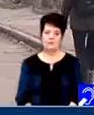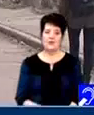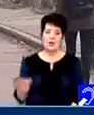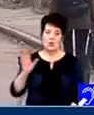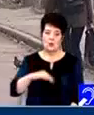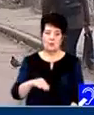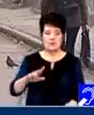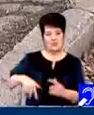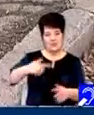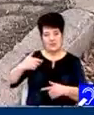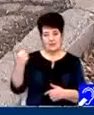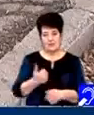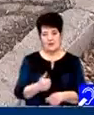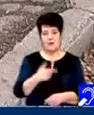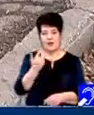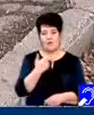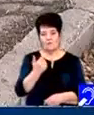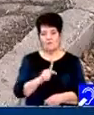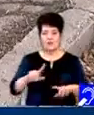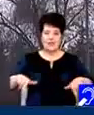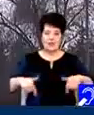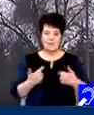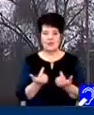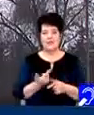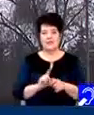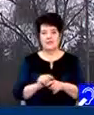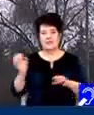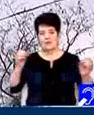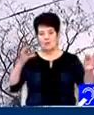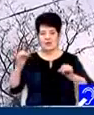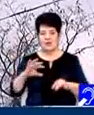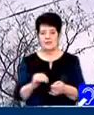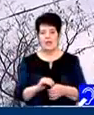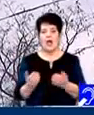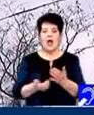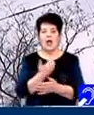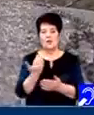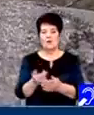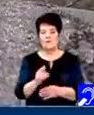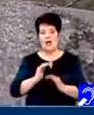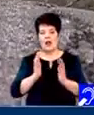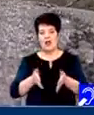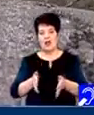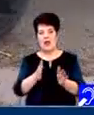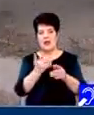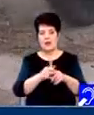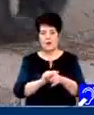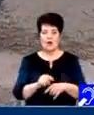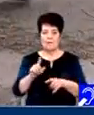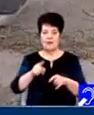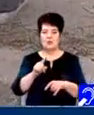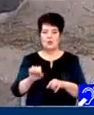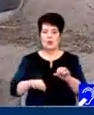După ce săptămâna trecută au vorbit despre reabilitarea rețelei de iluminat public, renovarea aleilor și trasarea pistelor pentru